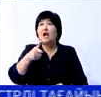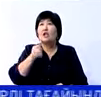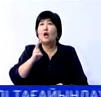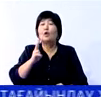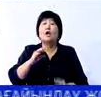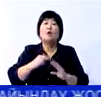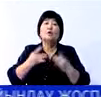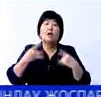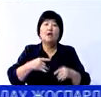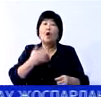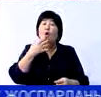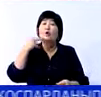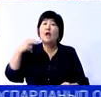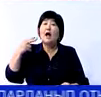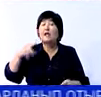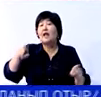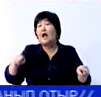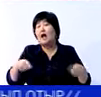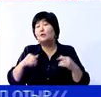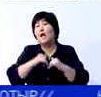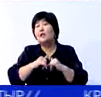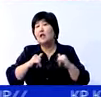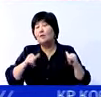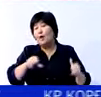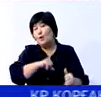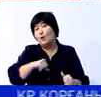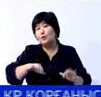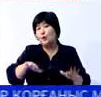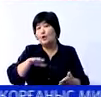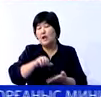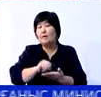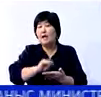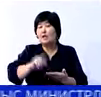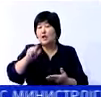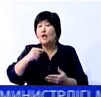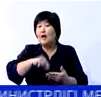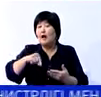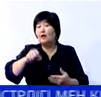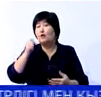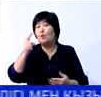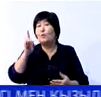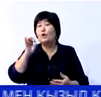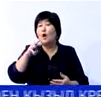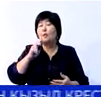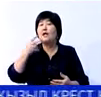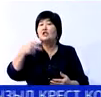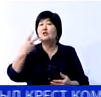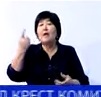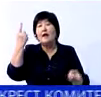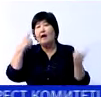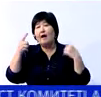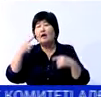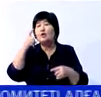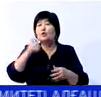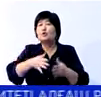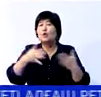дүниеге келген. Ұлттық әдебиетті қалыптастыру мен дамытуда өзіндік орны бар жазушының қаламынан 11 роман, 22 хикаят,